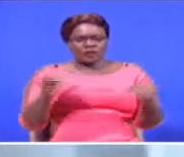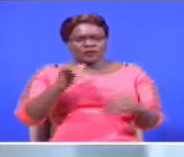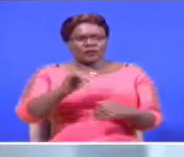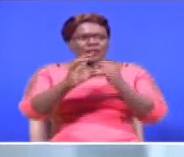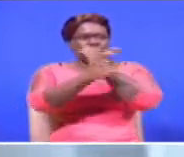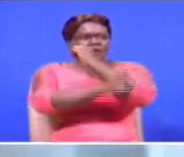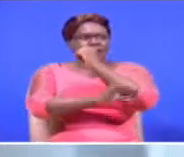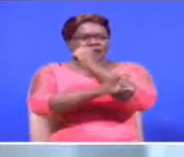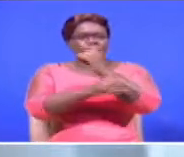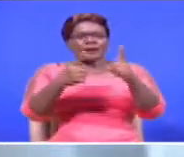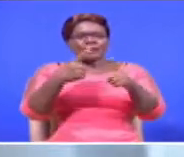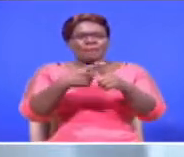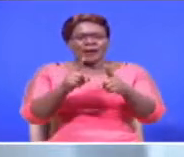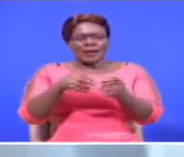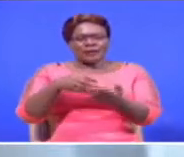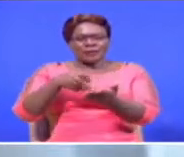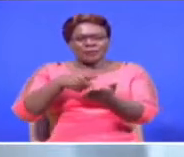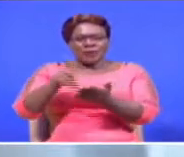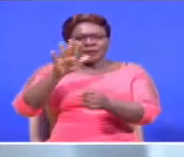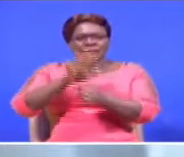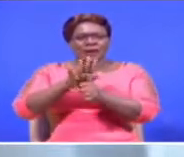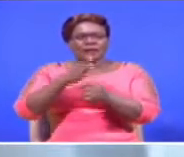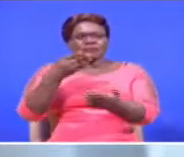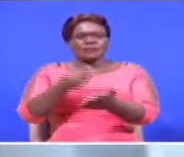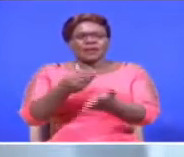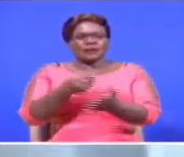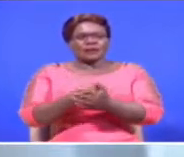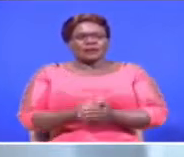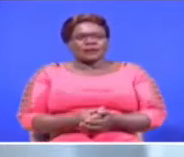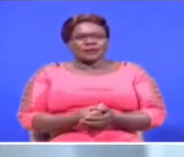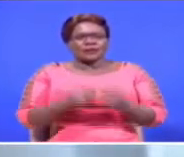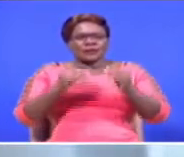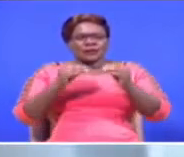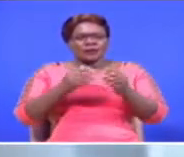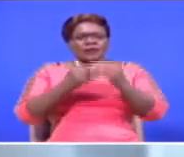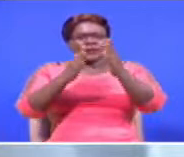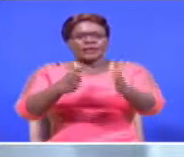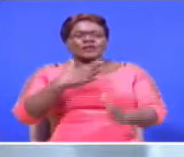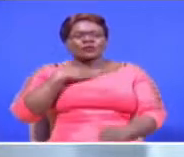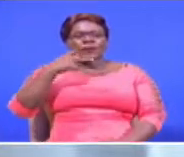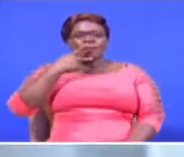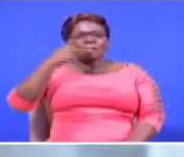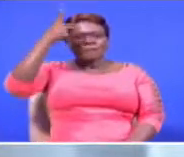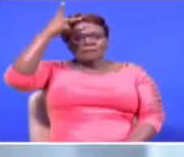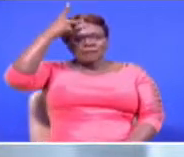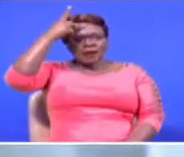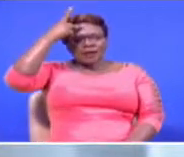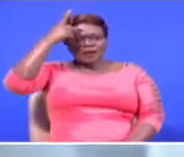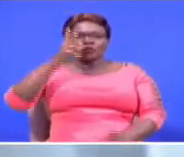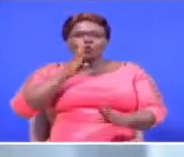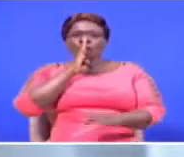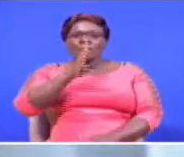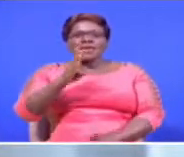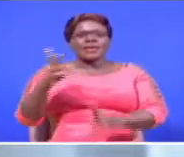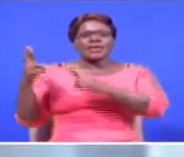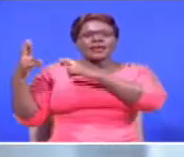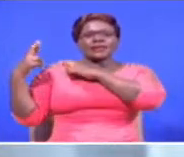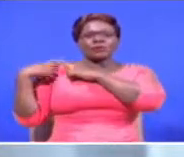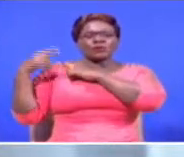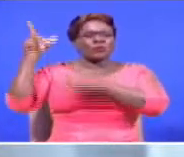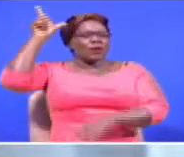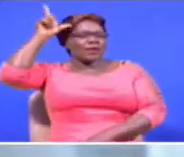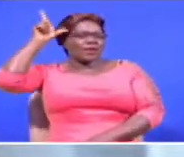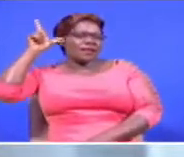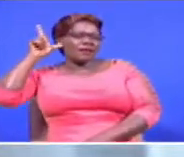nchini licha kulipa mamilioni ya pesa kusomea ugaibuni. Viongozi hao sasa wanataka wazazi kuwajibika. Elvis